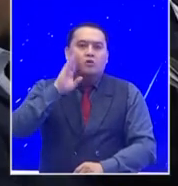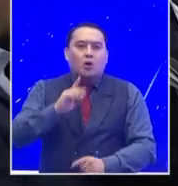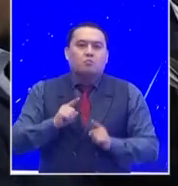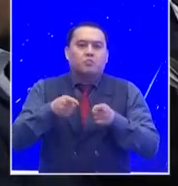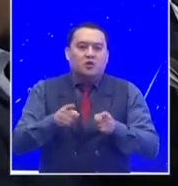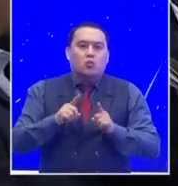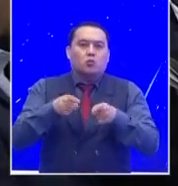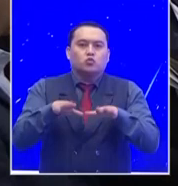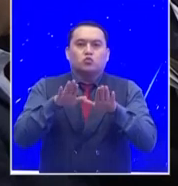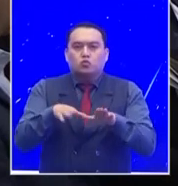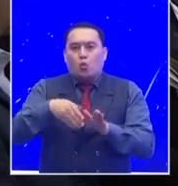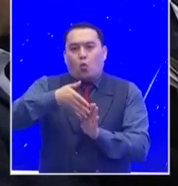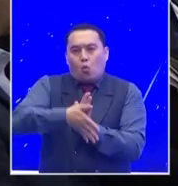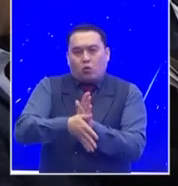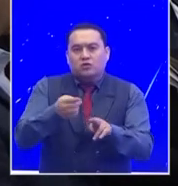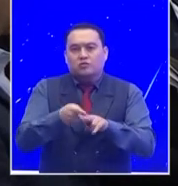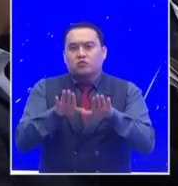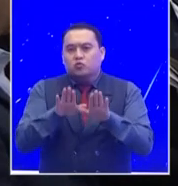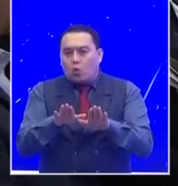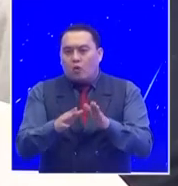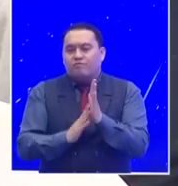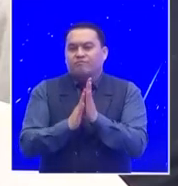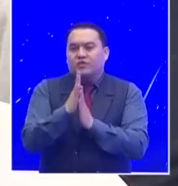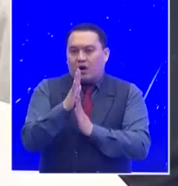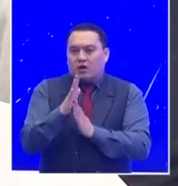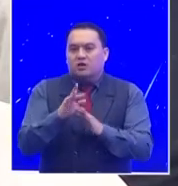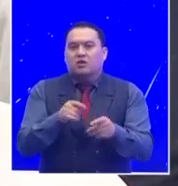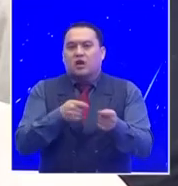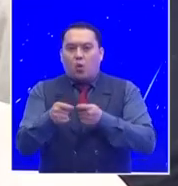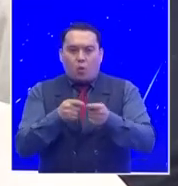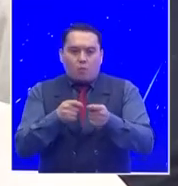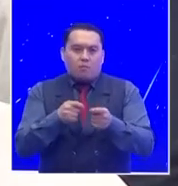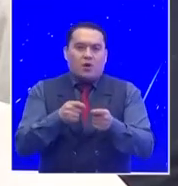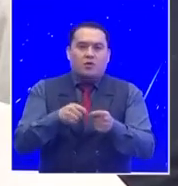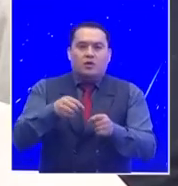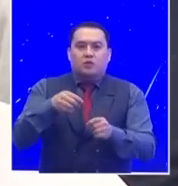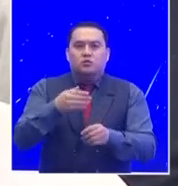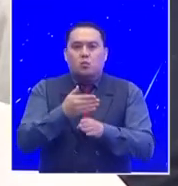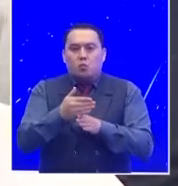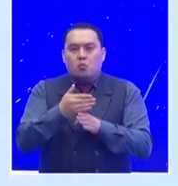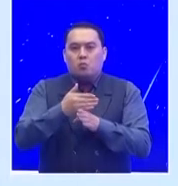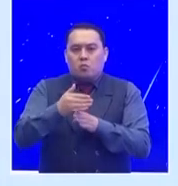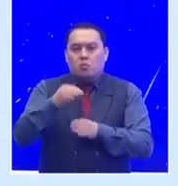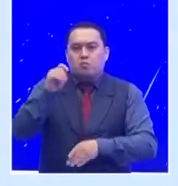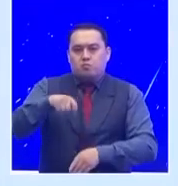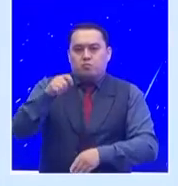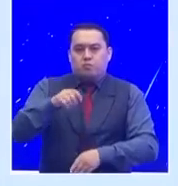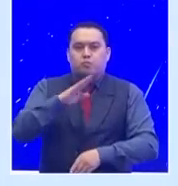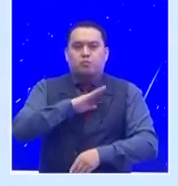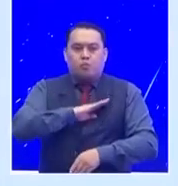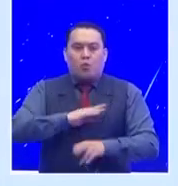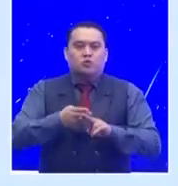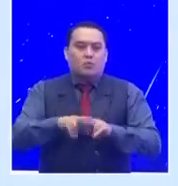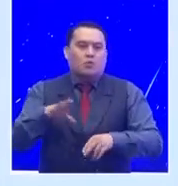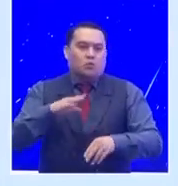попадать непосредственно в прикорневую зону выращиваемых растений, регулируемые малыми порциями с помощью дозаторов капельниц. К тому же